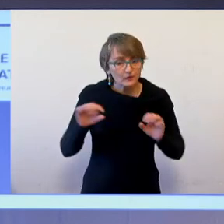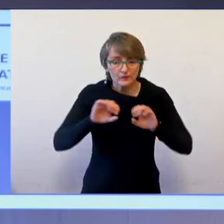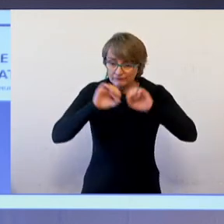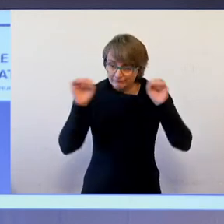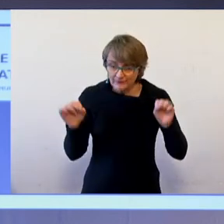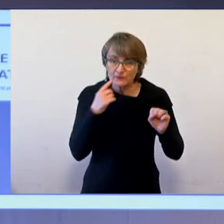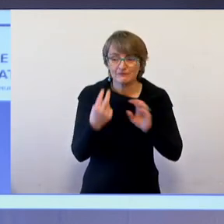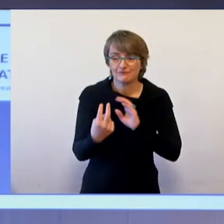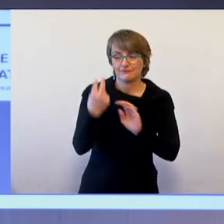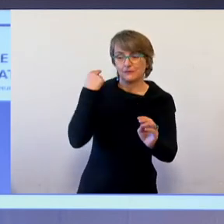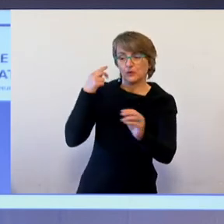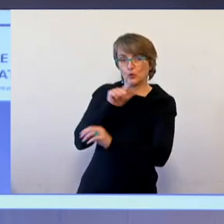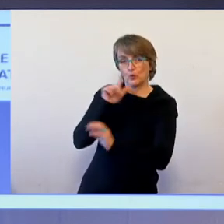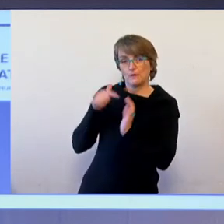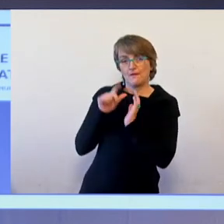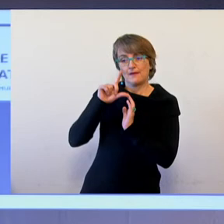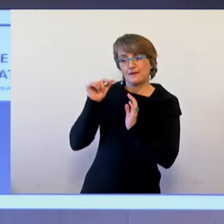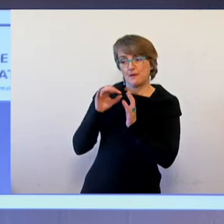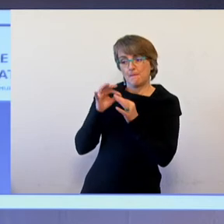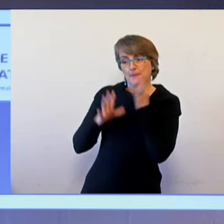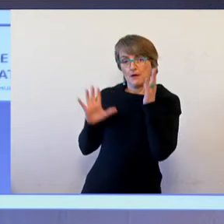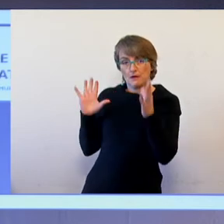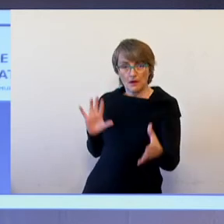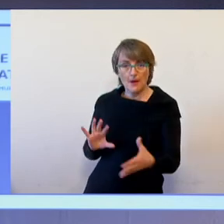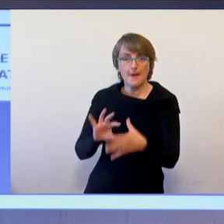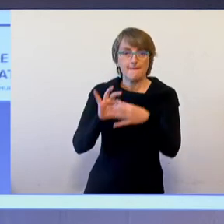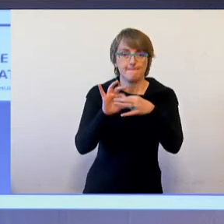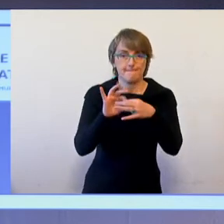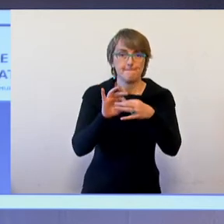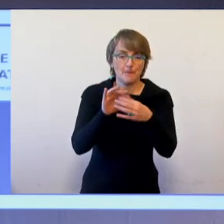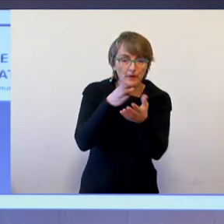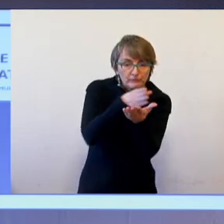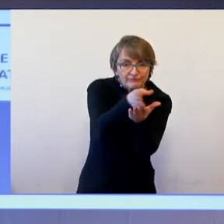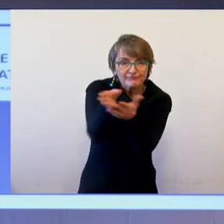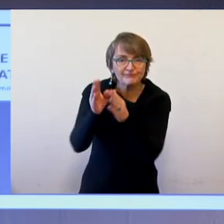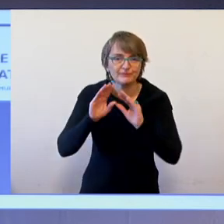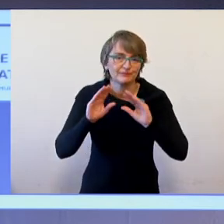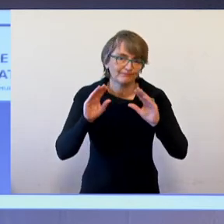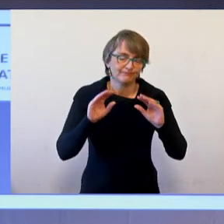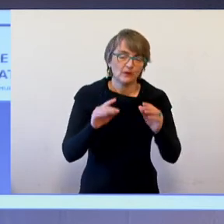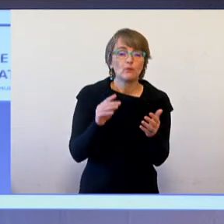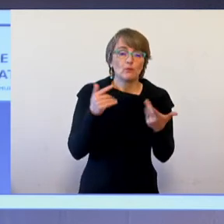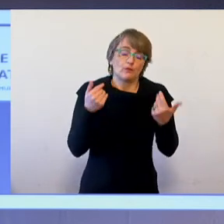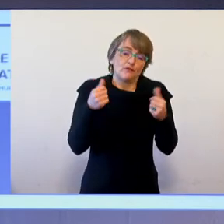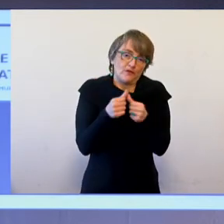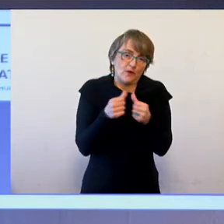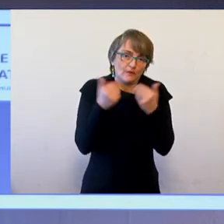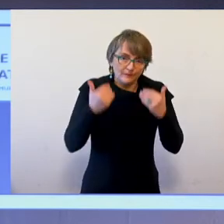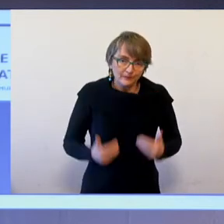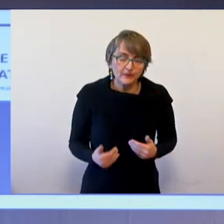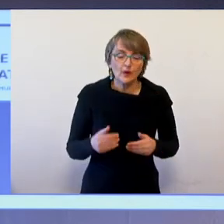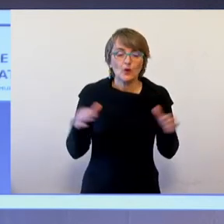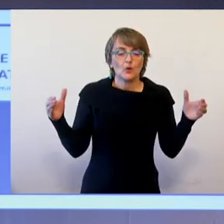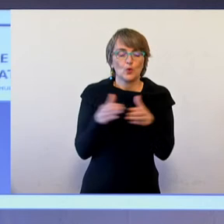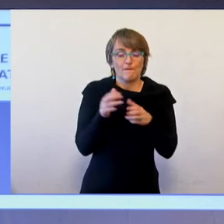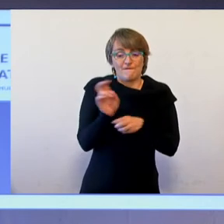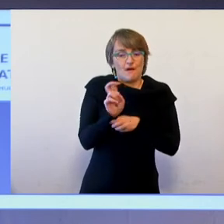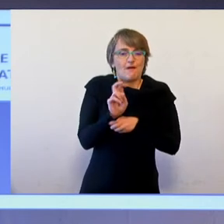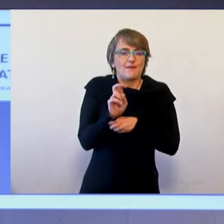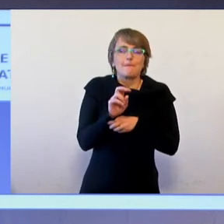bilan 2021. Alors, vous me permettrez donc de mettre en avant les actions, projets, politiques publiques portées par les élus écologistes de la